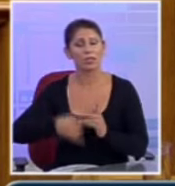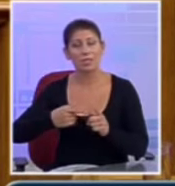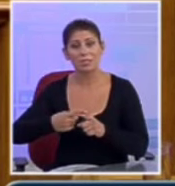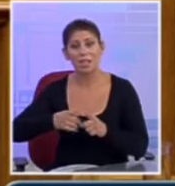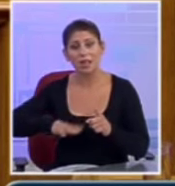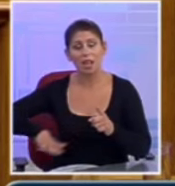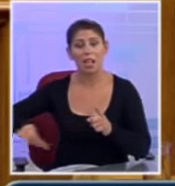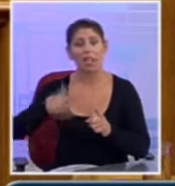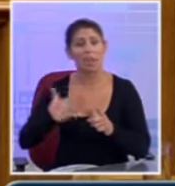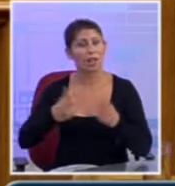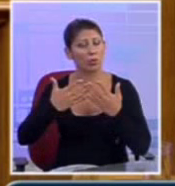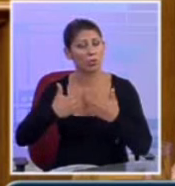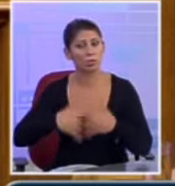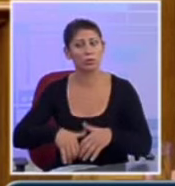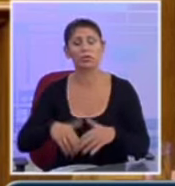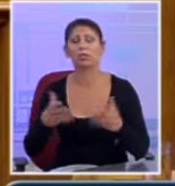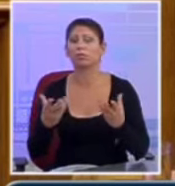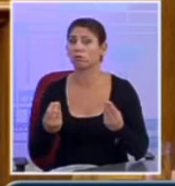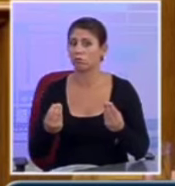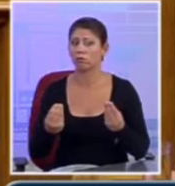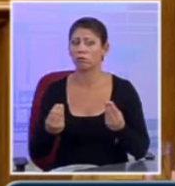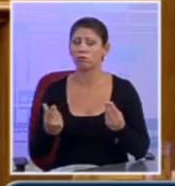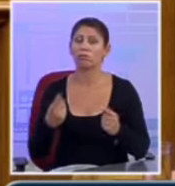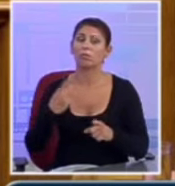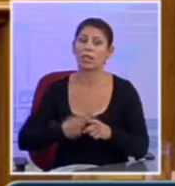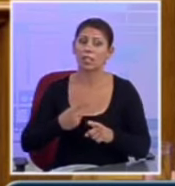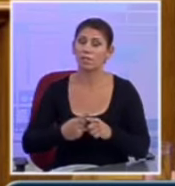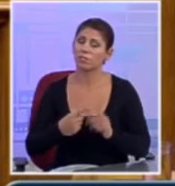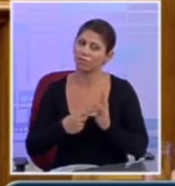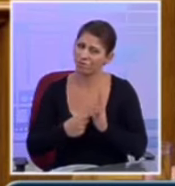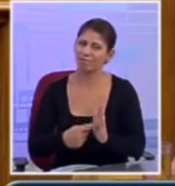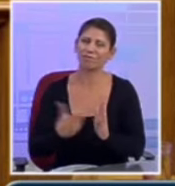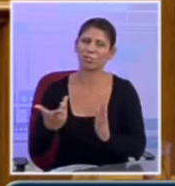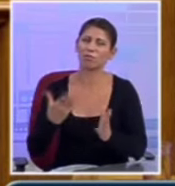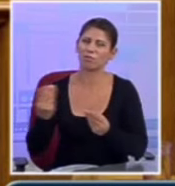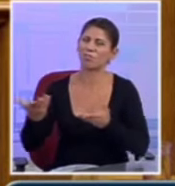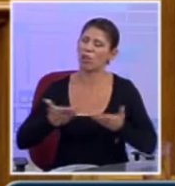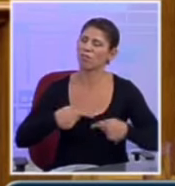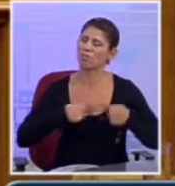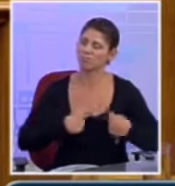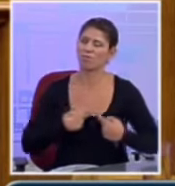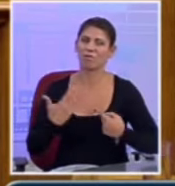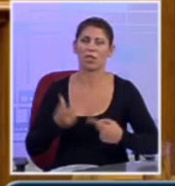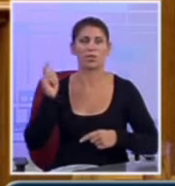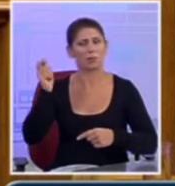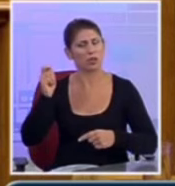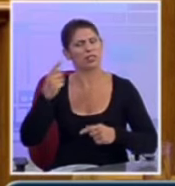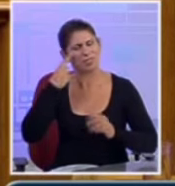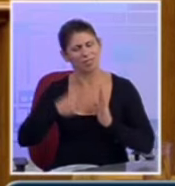μας έχουν λειτουργήσει αρκετά και οι Έλληνες διακρίνονται και αυτές τις